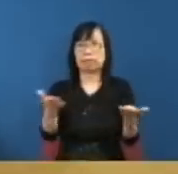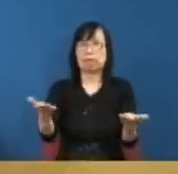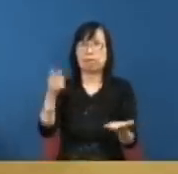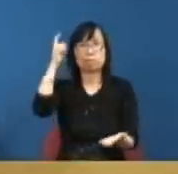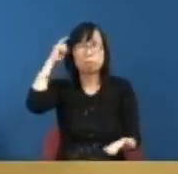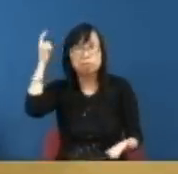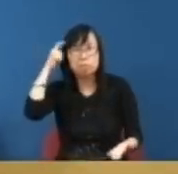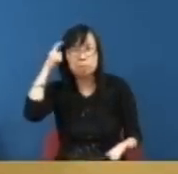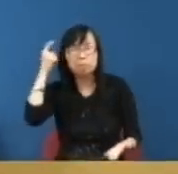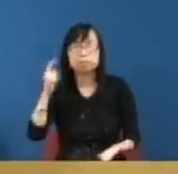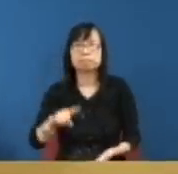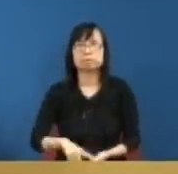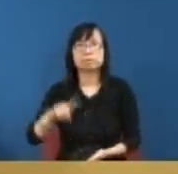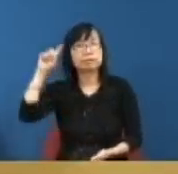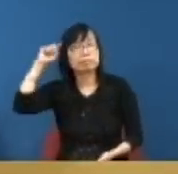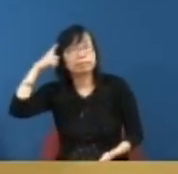係話